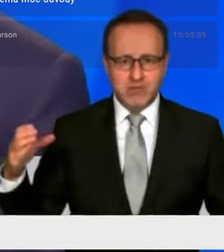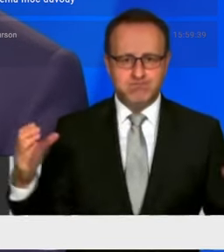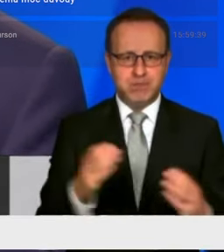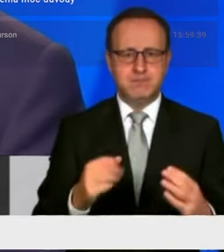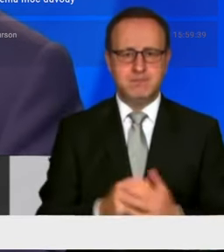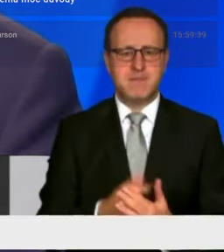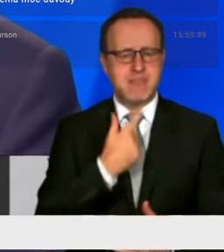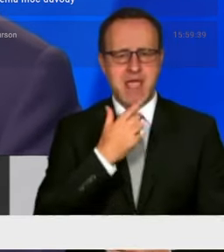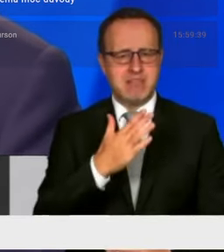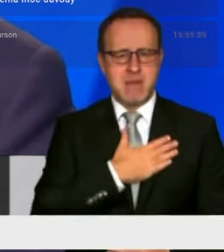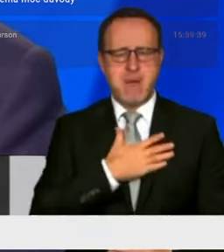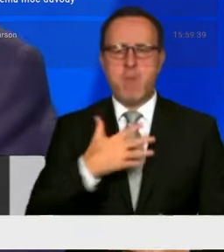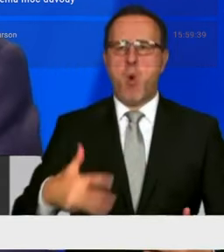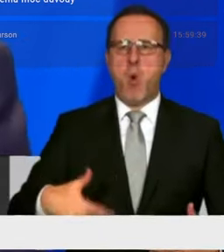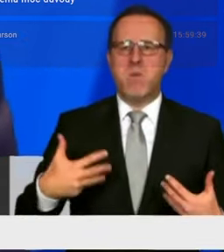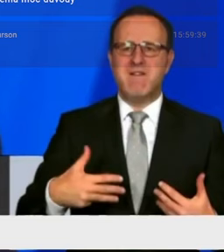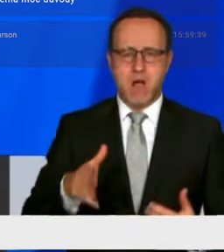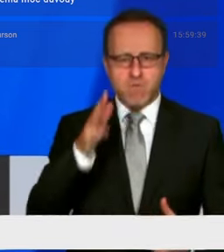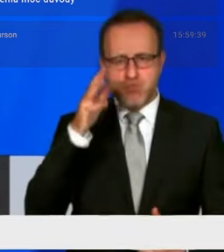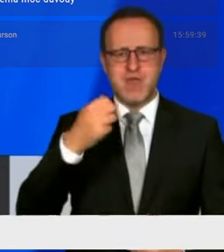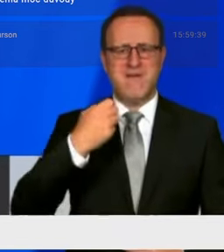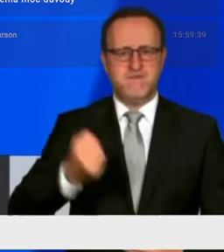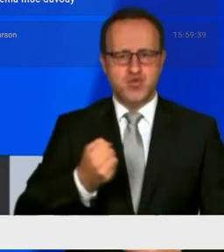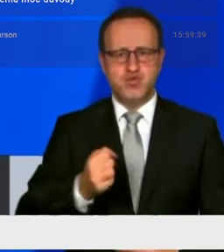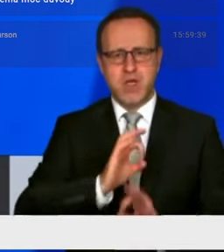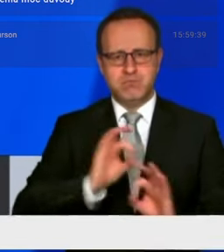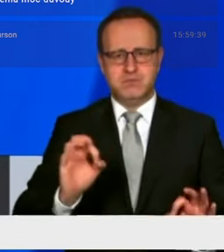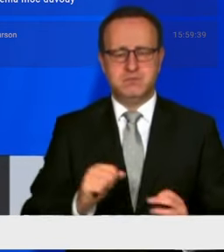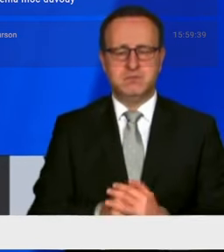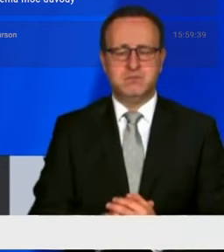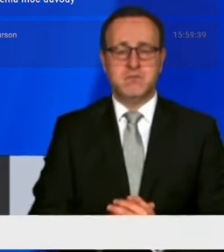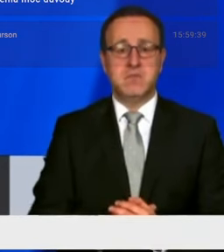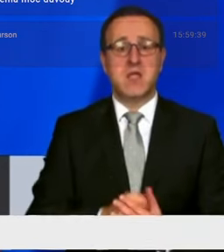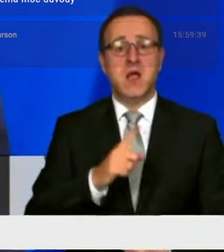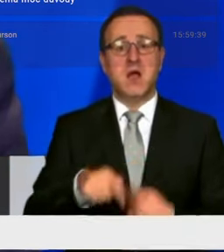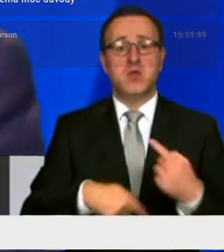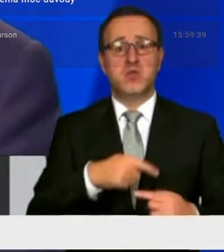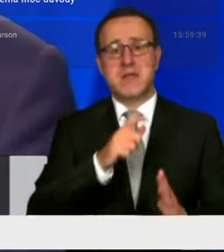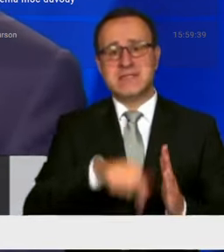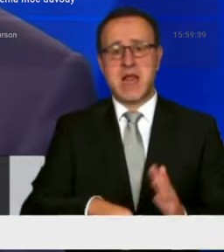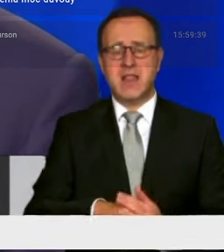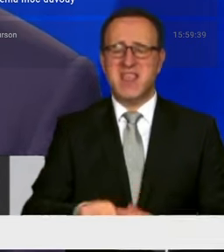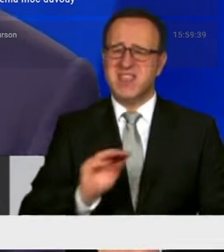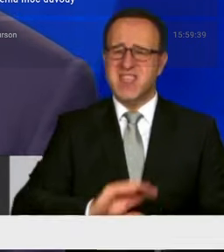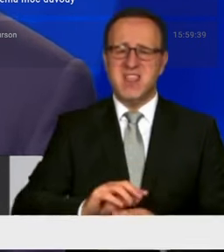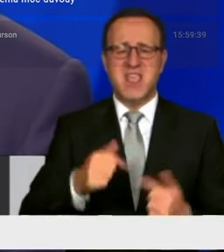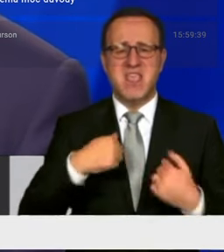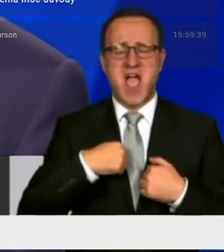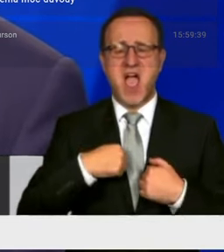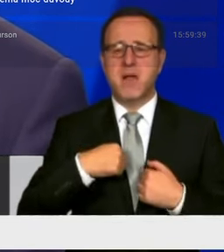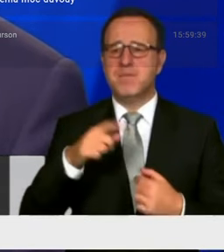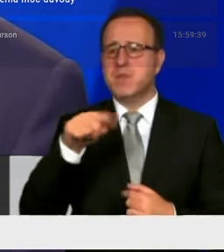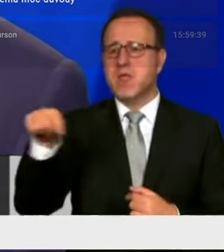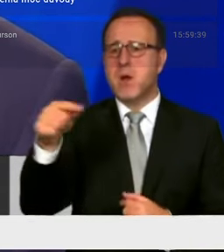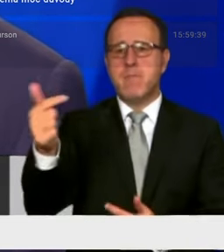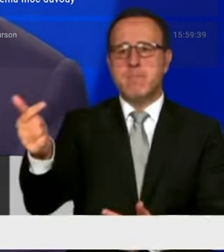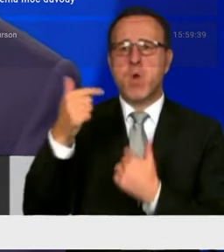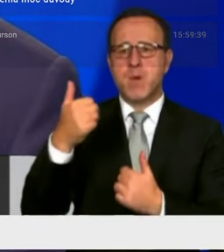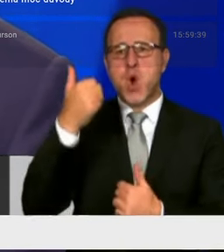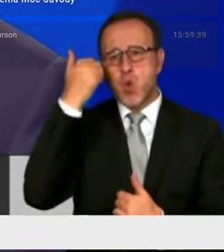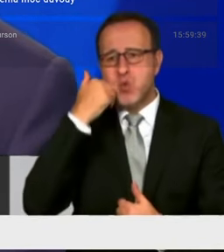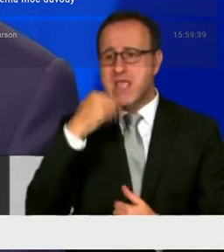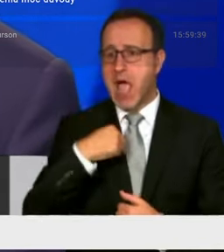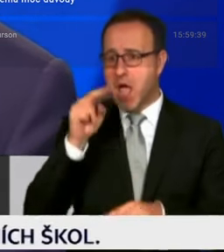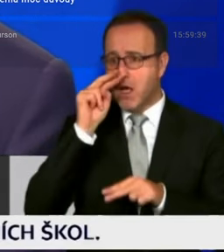nemám najmenšiu obavu že bude fungovať ale na druhej strane sa nikdy neotočí chrbtom podpore ľudí nikdy sa